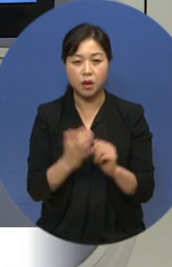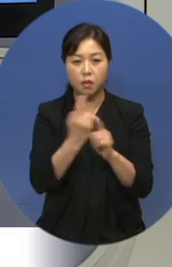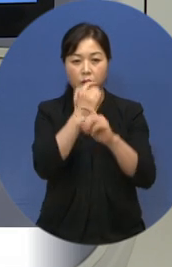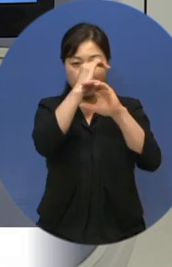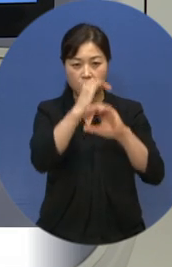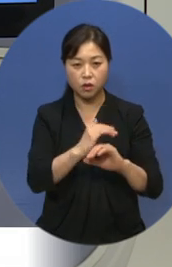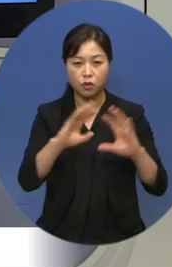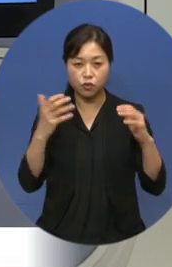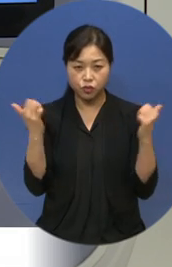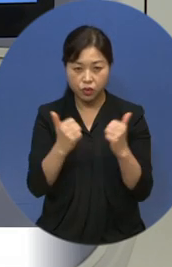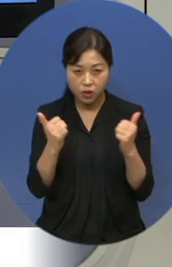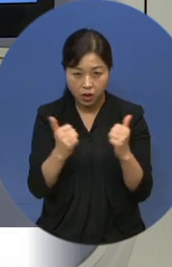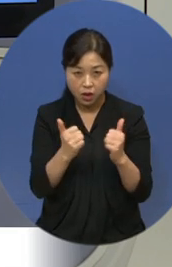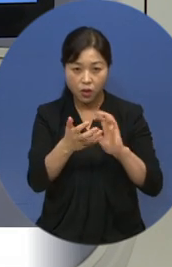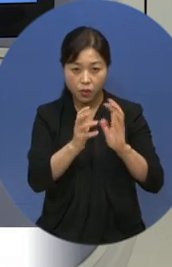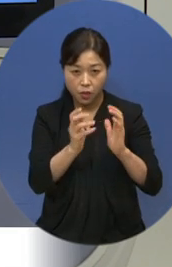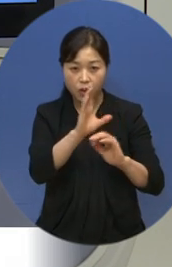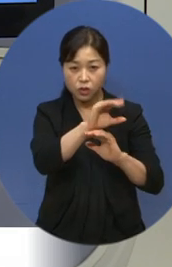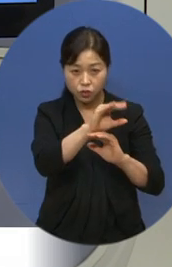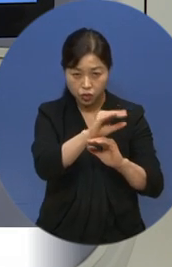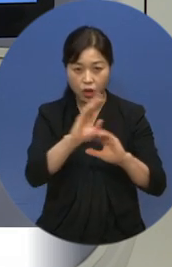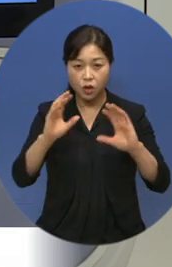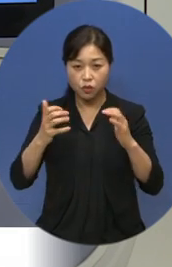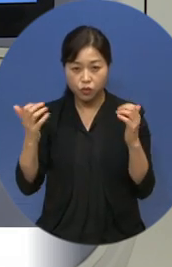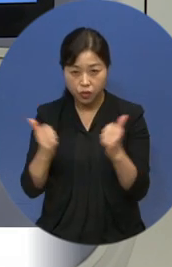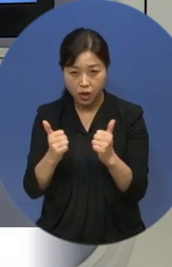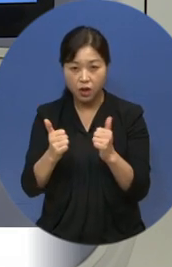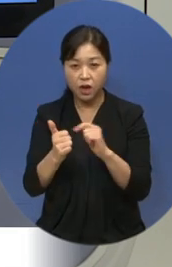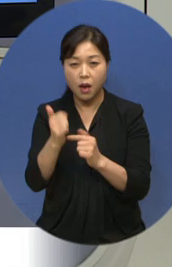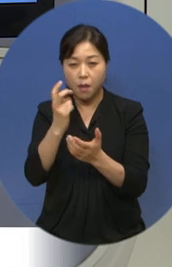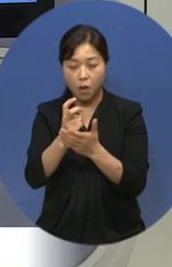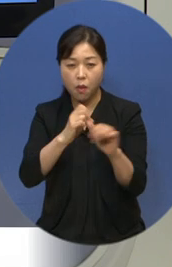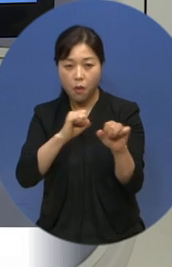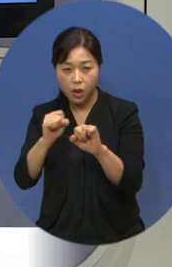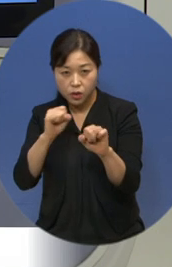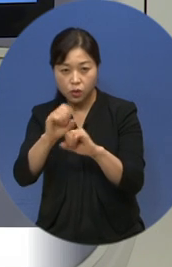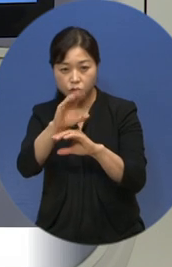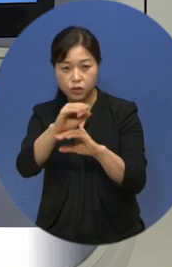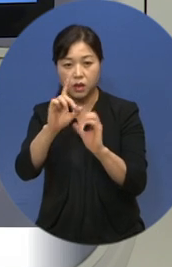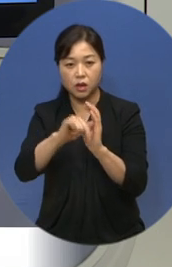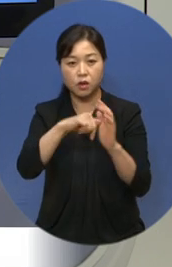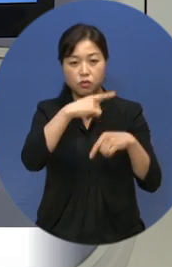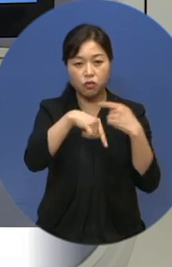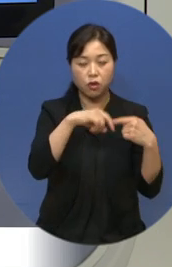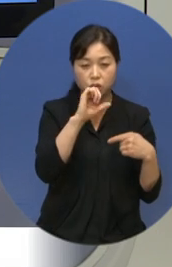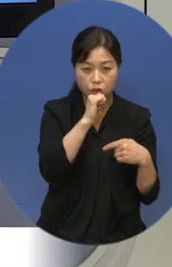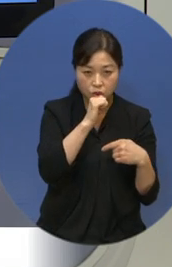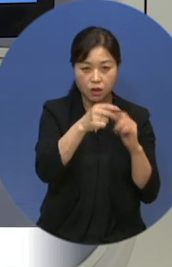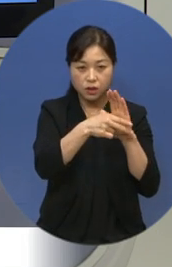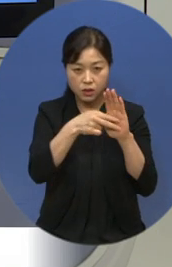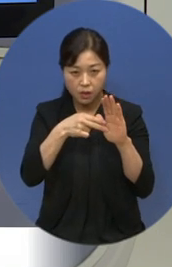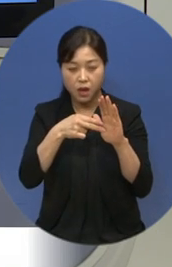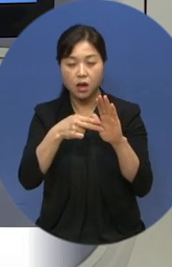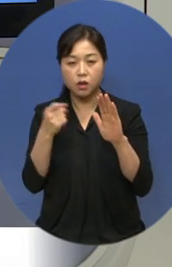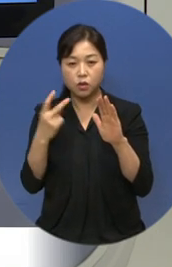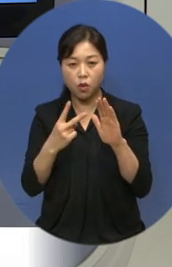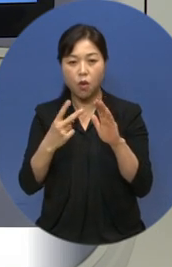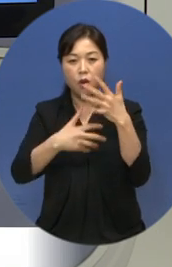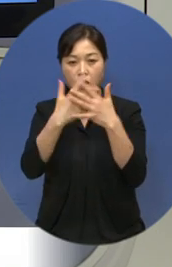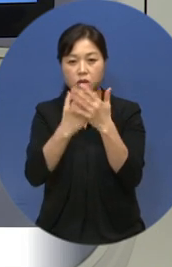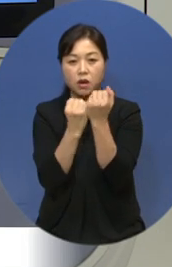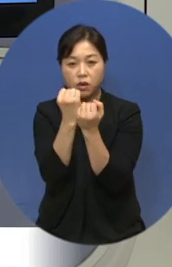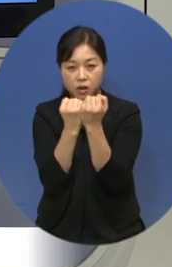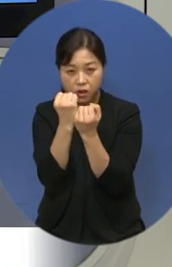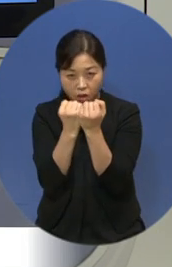중계와 국회 및 의원의 입법 활동 중 게시 한국 쑤어 폐쇄 자막 화면해설 등 제공과